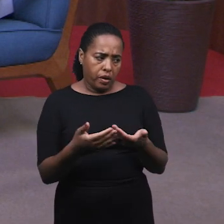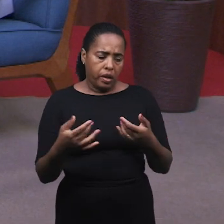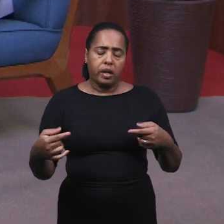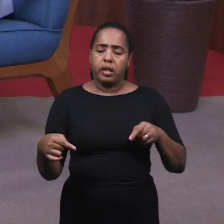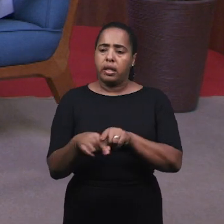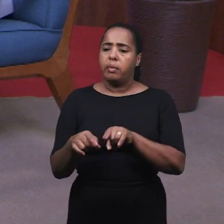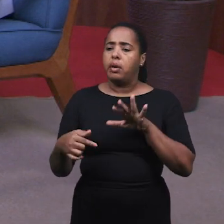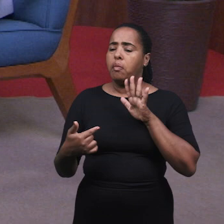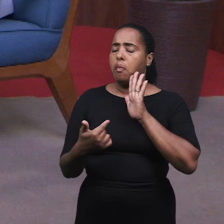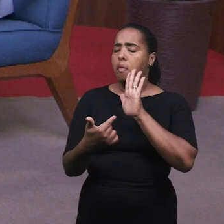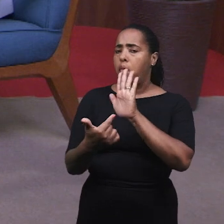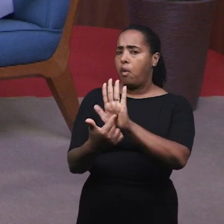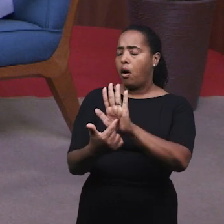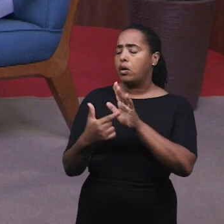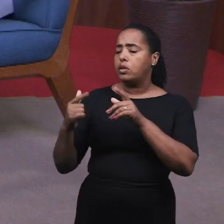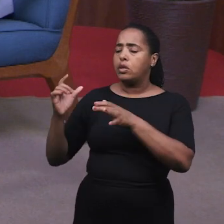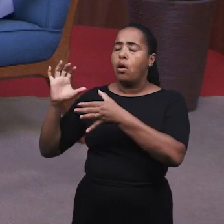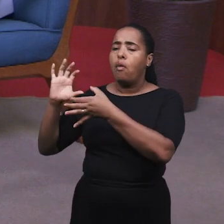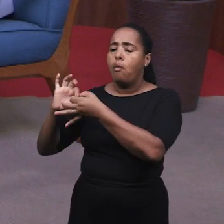du contexte